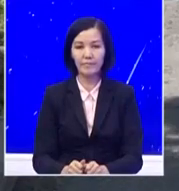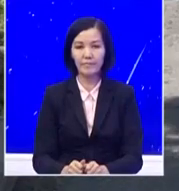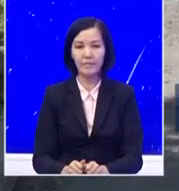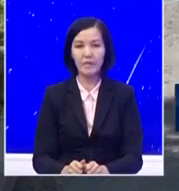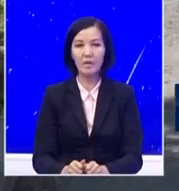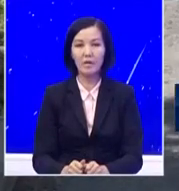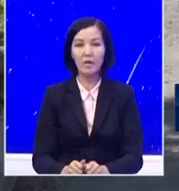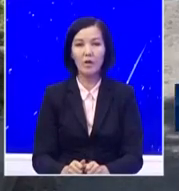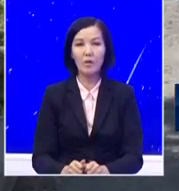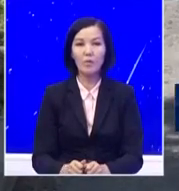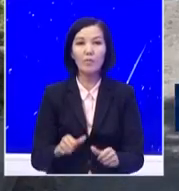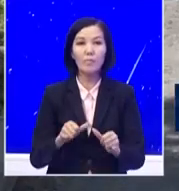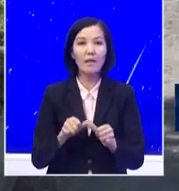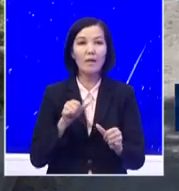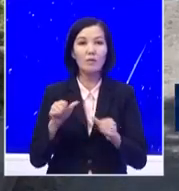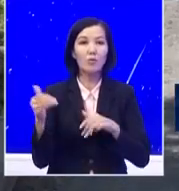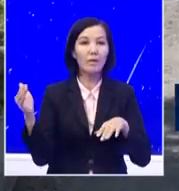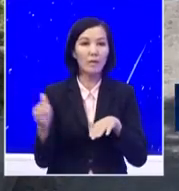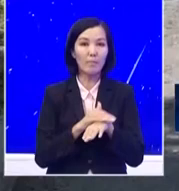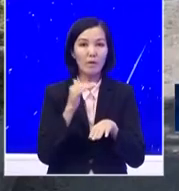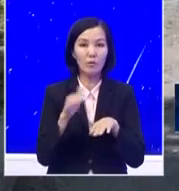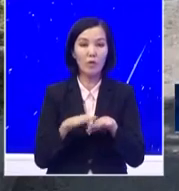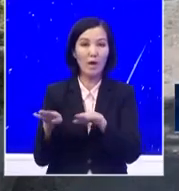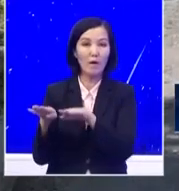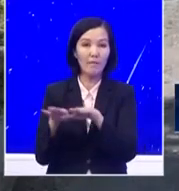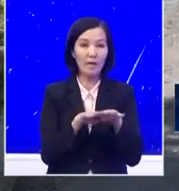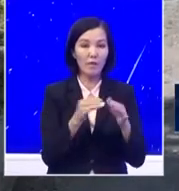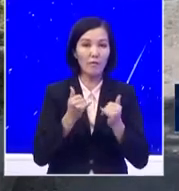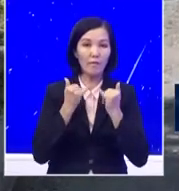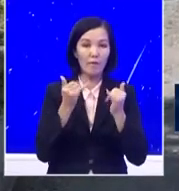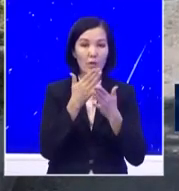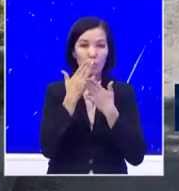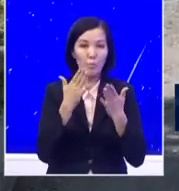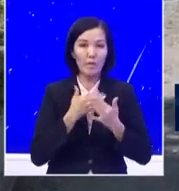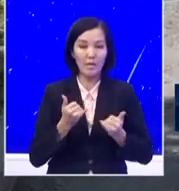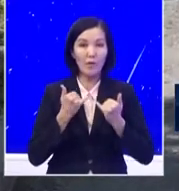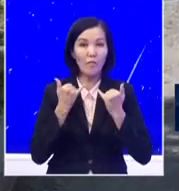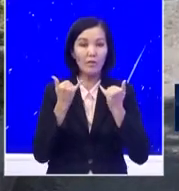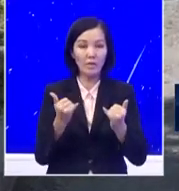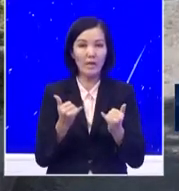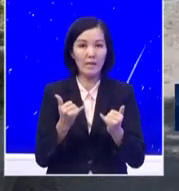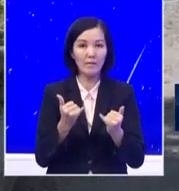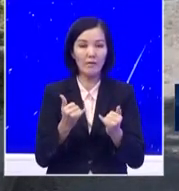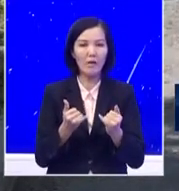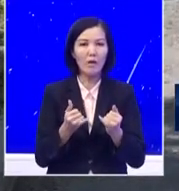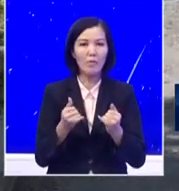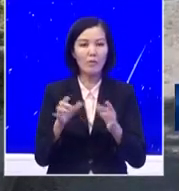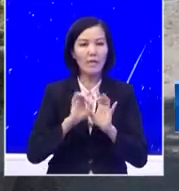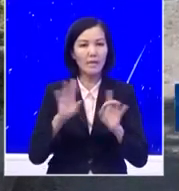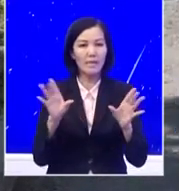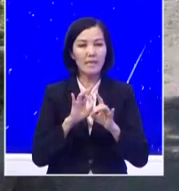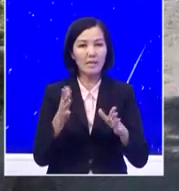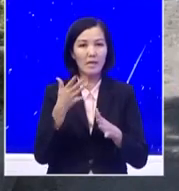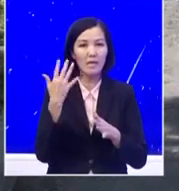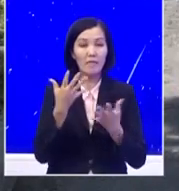Он отличался особой добротой, относился ко всем как к равным, поэтому все любили его и относились с особым уважением. Он как-то рассказывал, что когда его не взяли